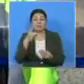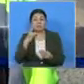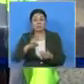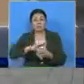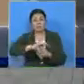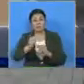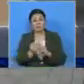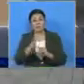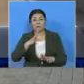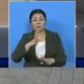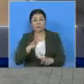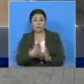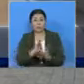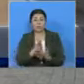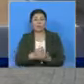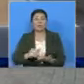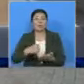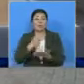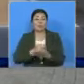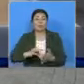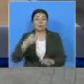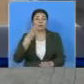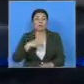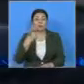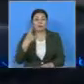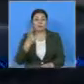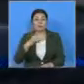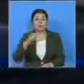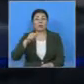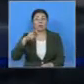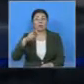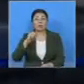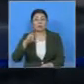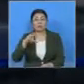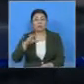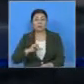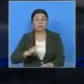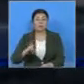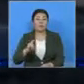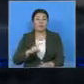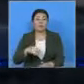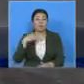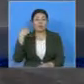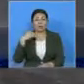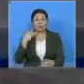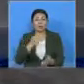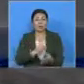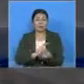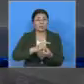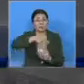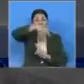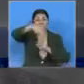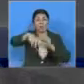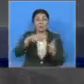асфальт салынатын болады. Сондай-ақ облыс әкімі 41-ші разъезд ауданындағы Ақтөбе қаласының оңтүстік айналма жолының қайта құрылысымен танысты.